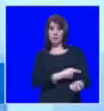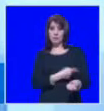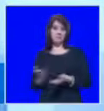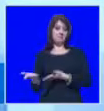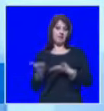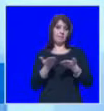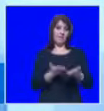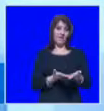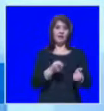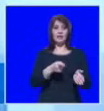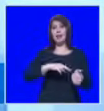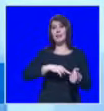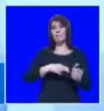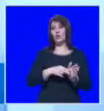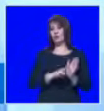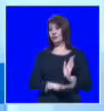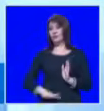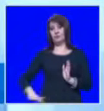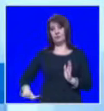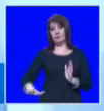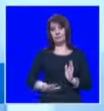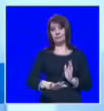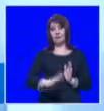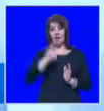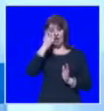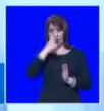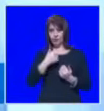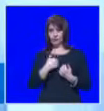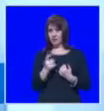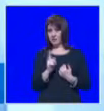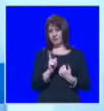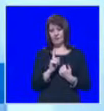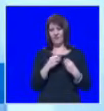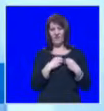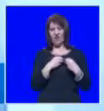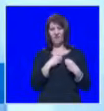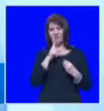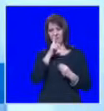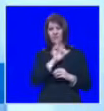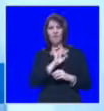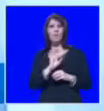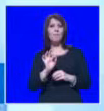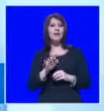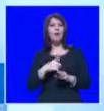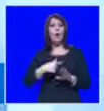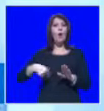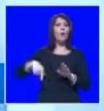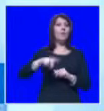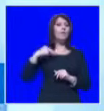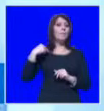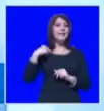заповядат при нас на политическия тепих. Лично аз не вярвам, че в момента около